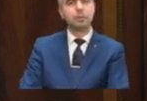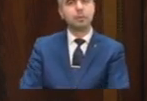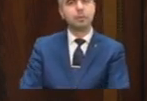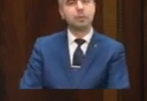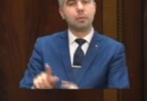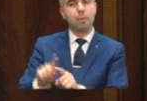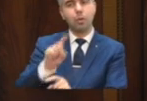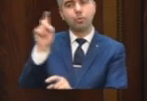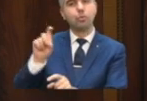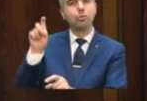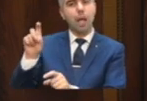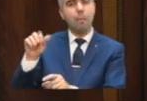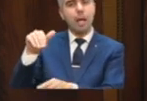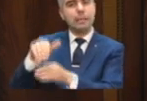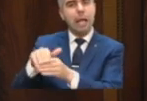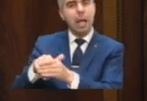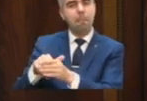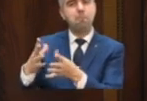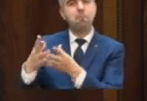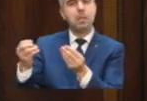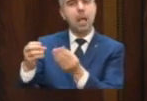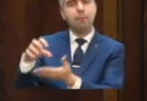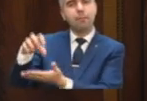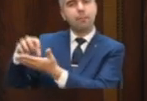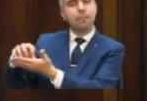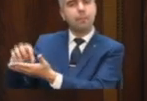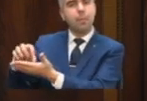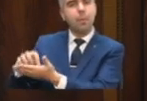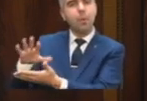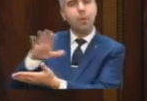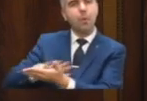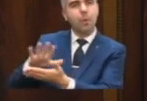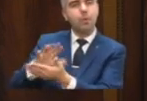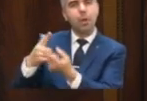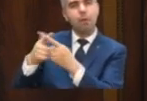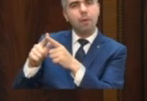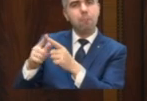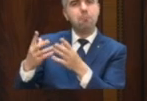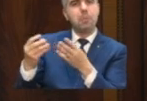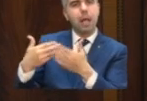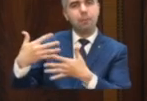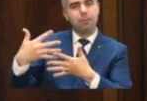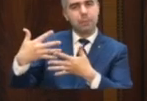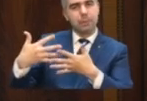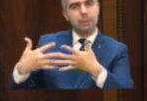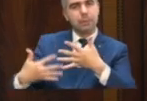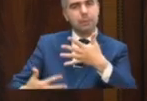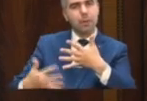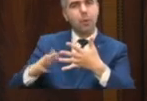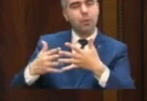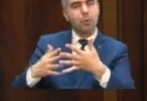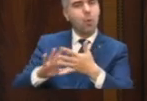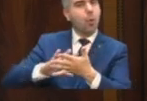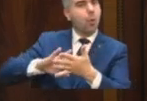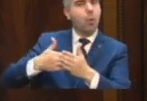جماعة متفردة وجماعة تيزي وجماعة سمكت وجماعة قطاي وجماعة ولاد سعيد وجماعة ولاد يوسف وجميع